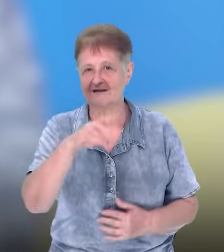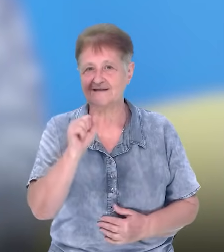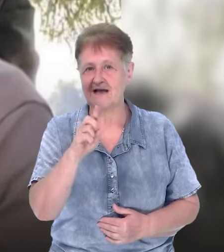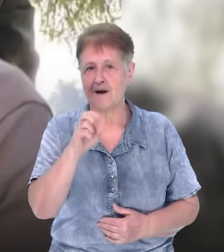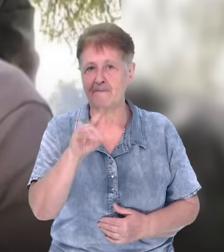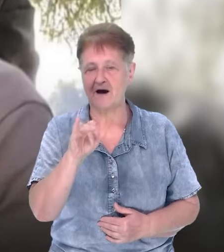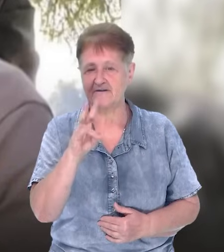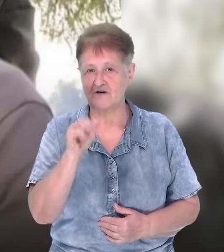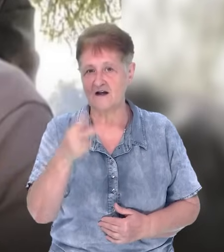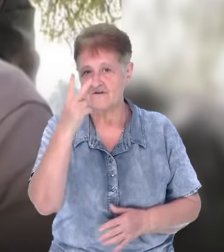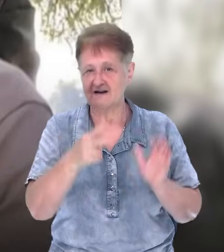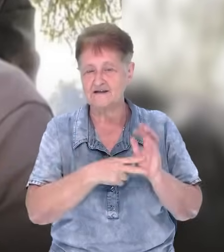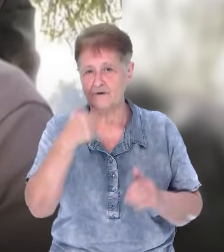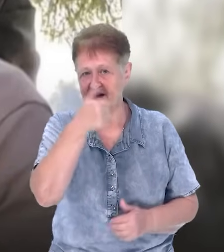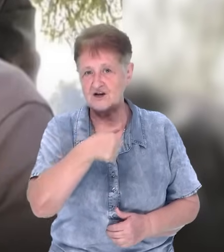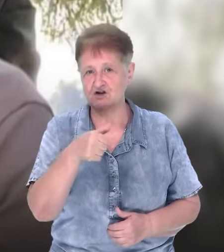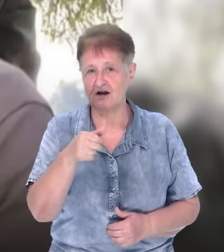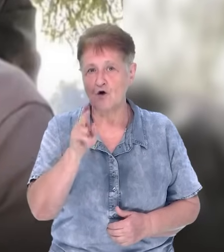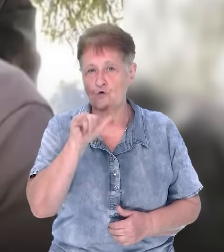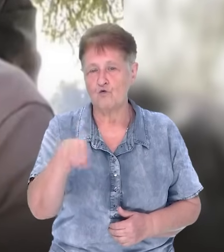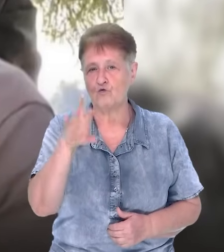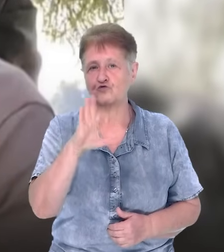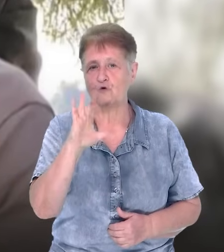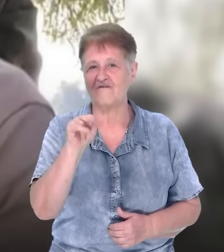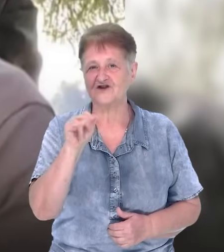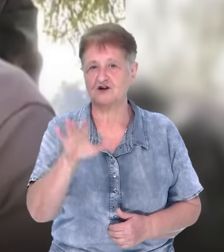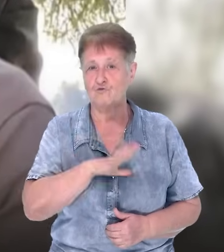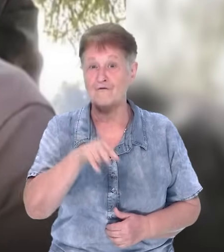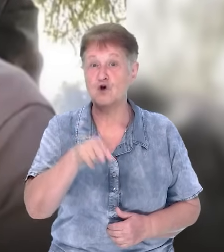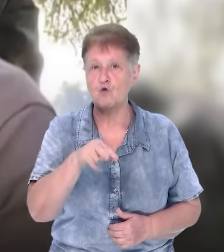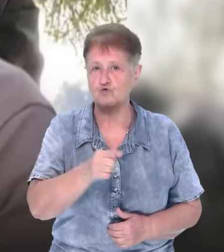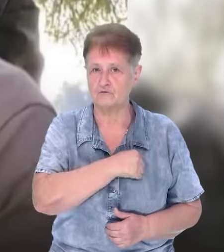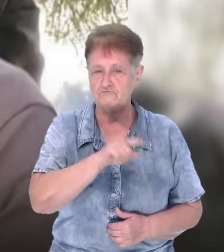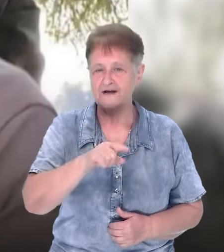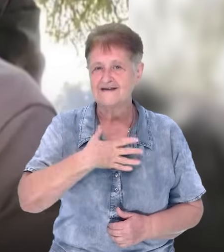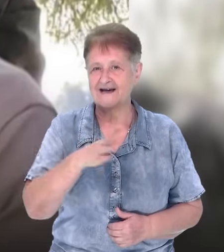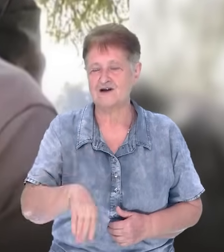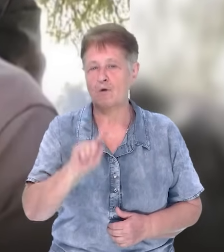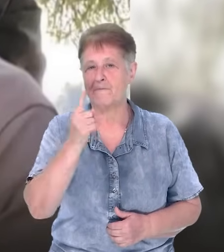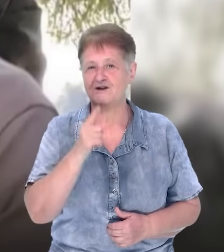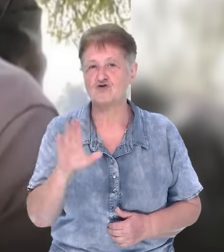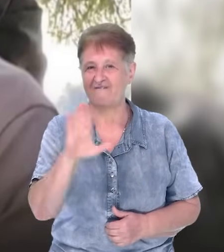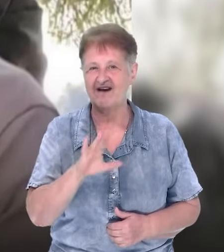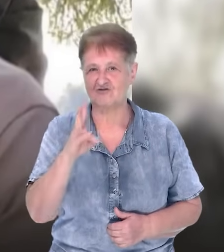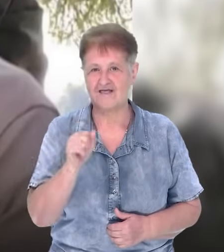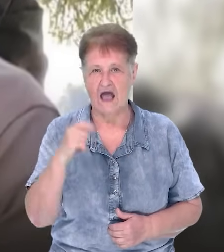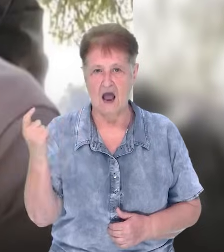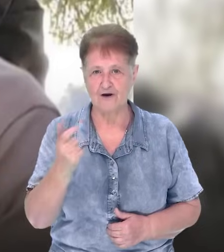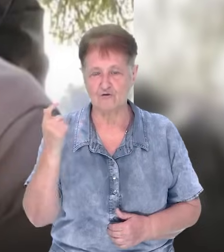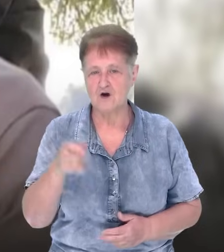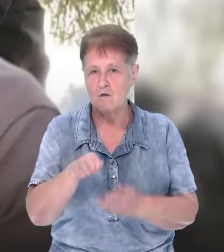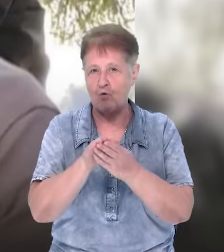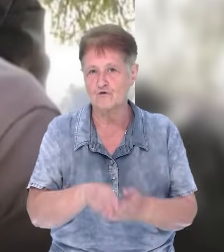Забарівка. 27-річний солдат Кирила Удовіченко служив з лютого цього року. Загинув 1 вересня на